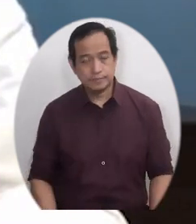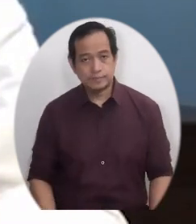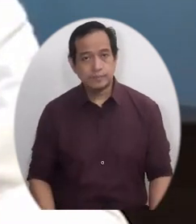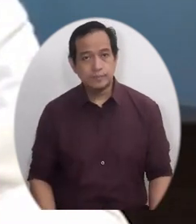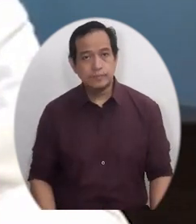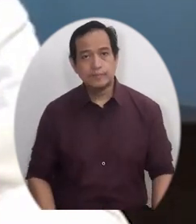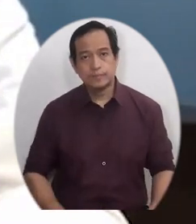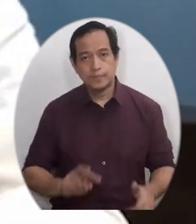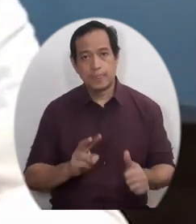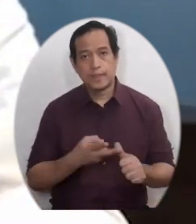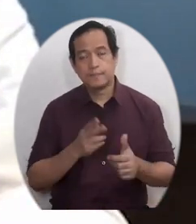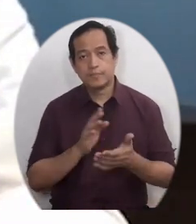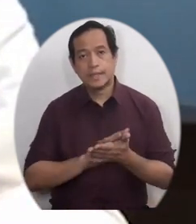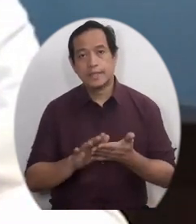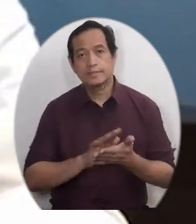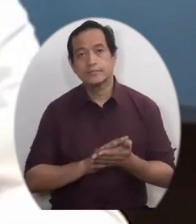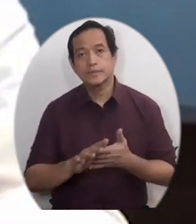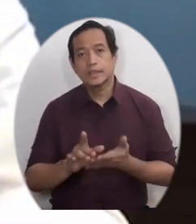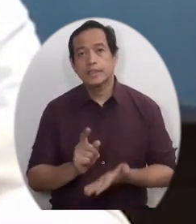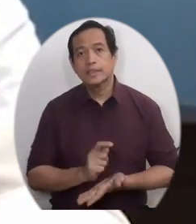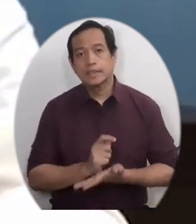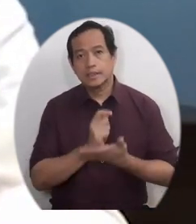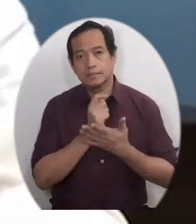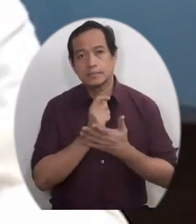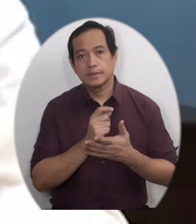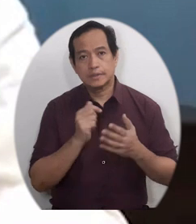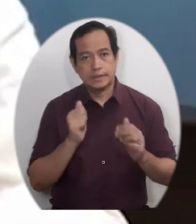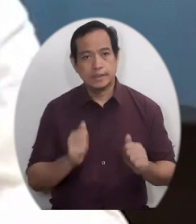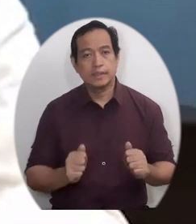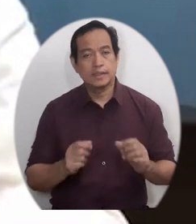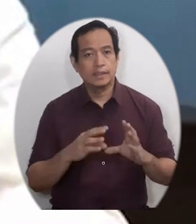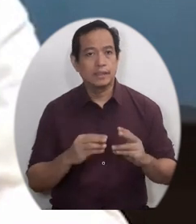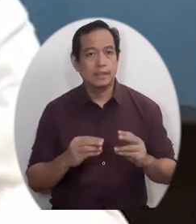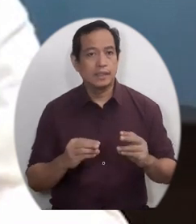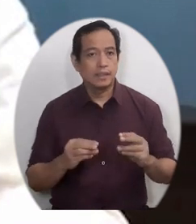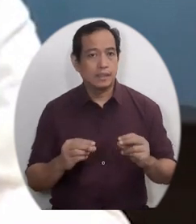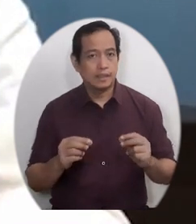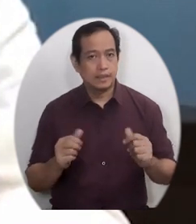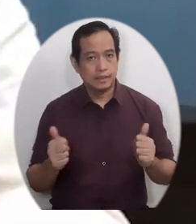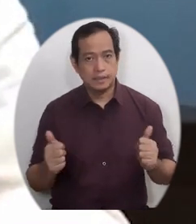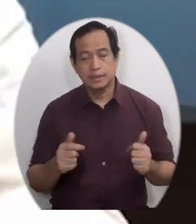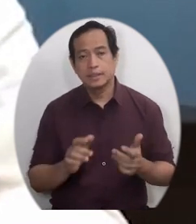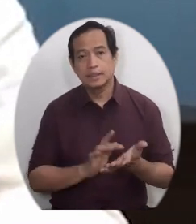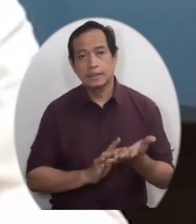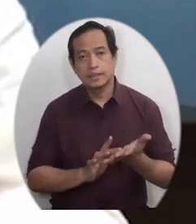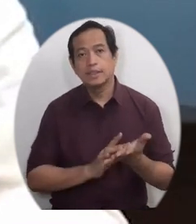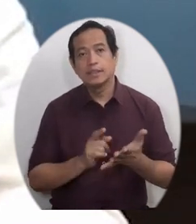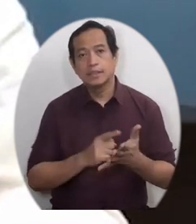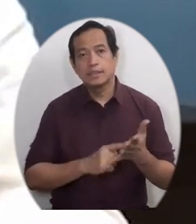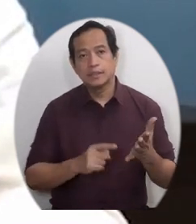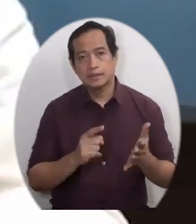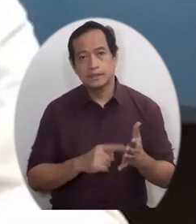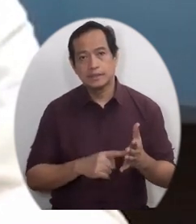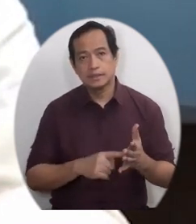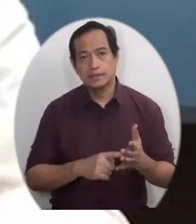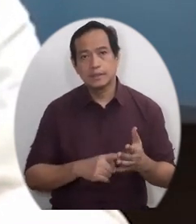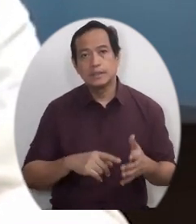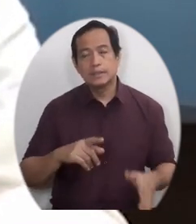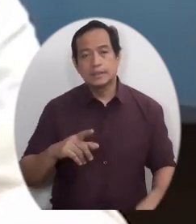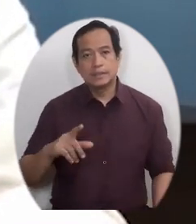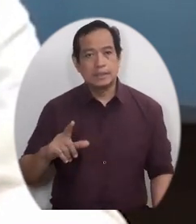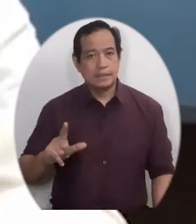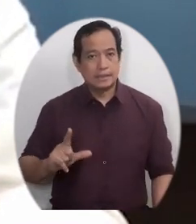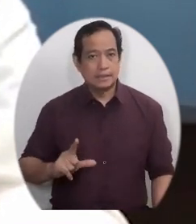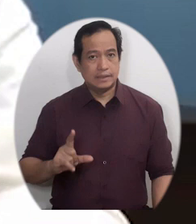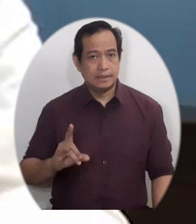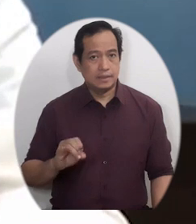ang mga cleansing therapies ay nakakagamot sa primary sclerosing cholangitis or liver disease, no,